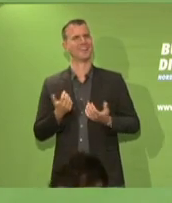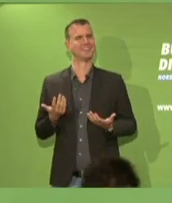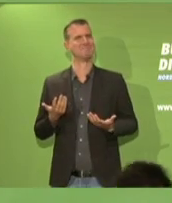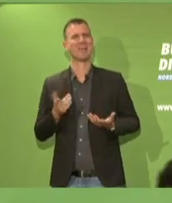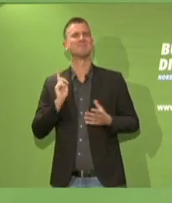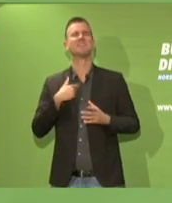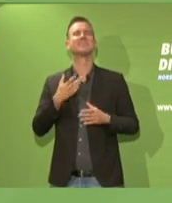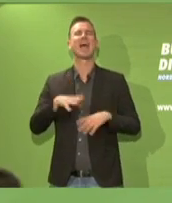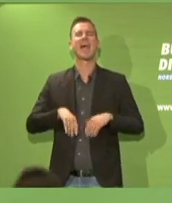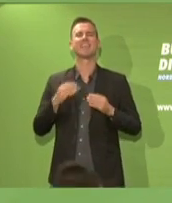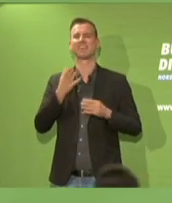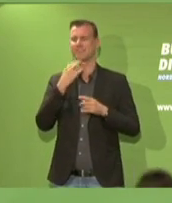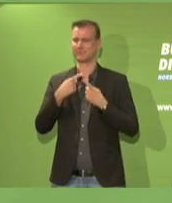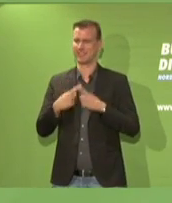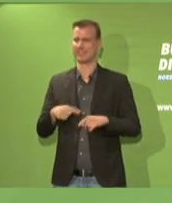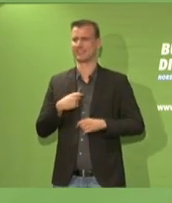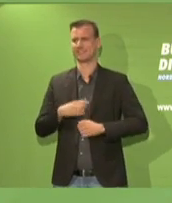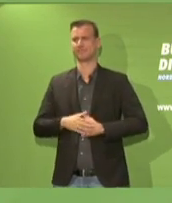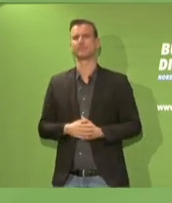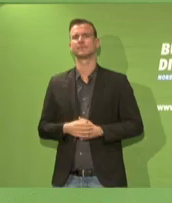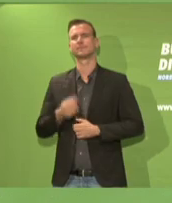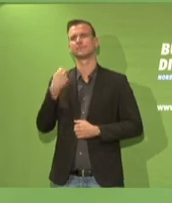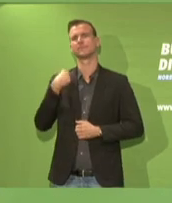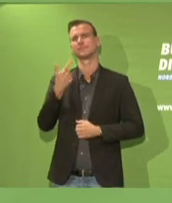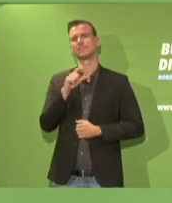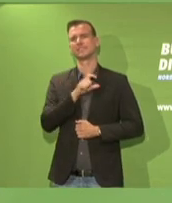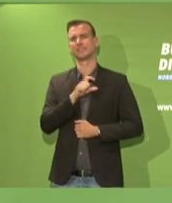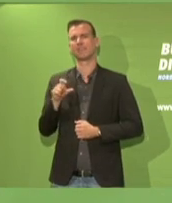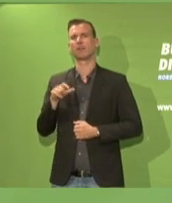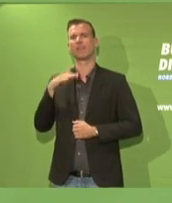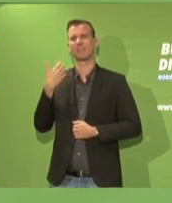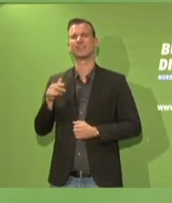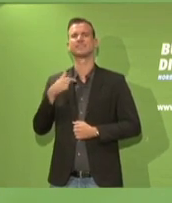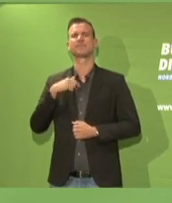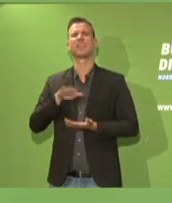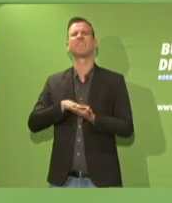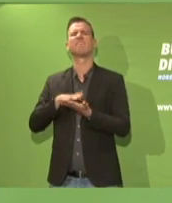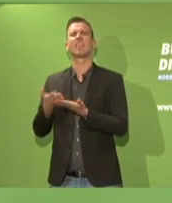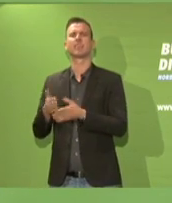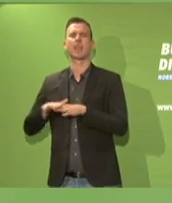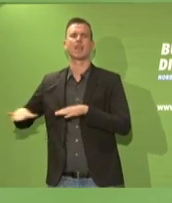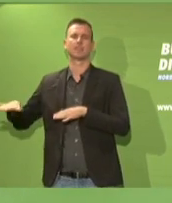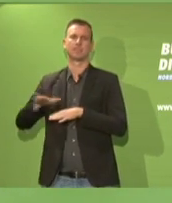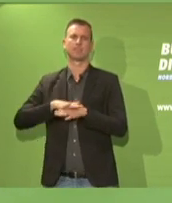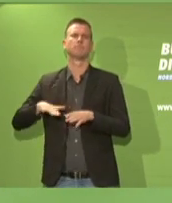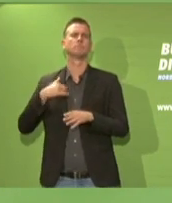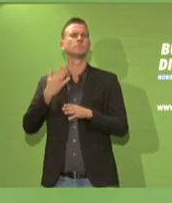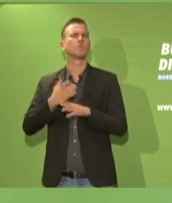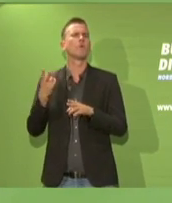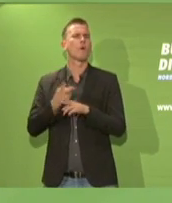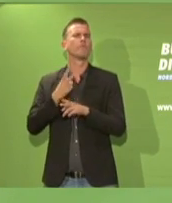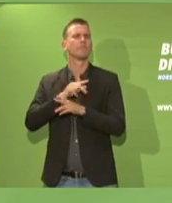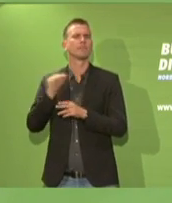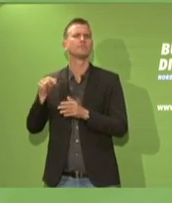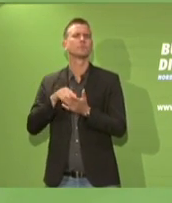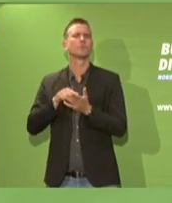ganz anders anfangen. Ich war vor 14 Tagen mal wieder im Wendland. Da war ich schon oft aus